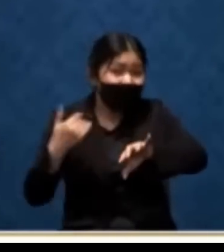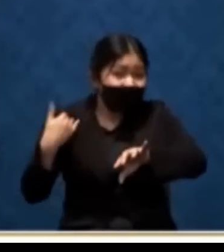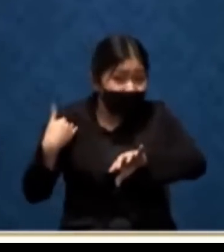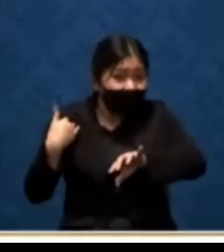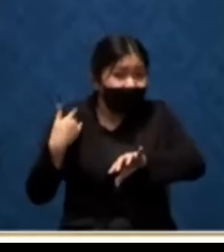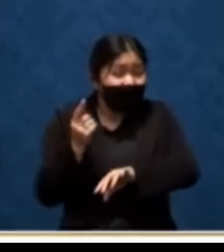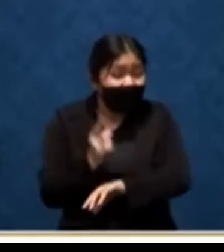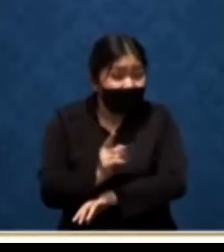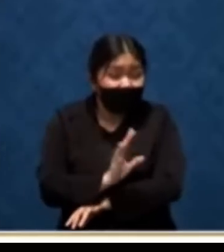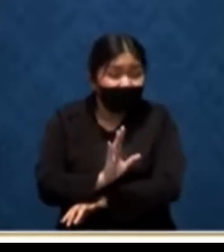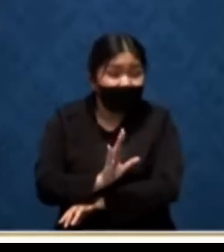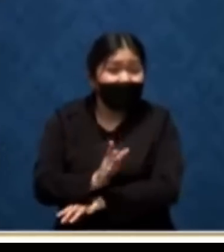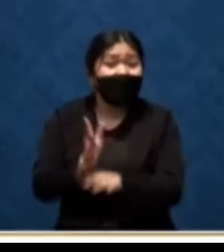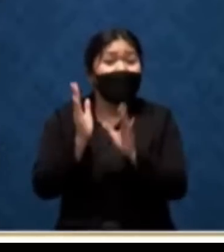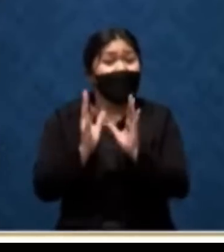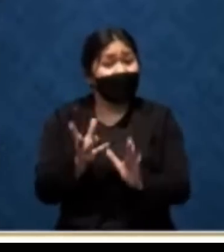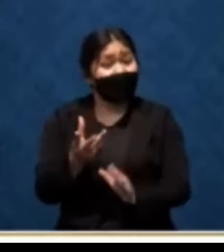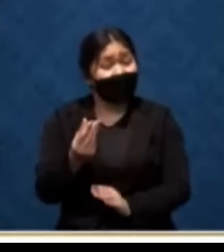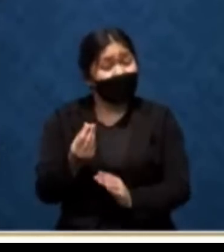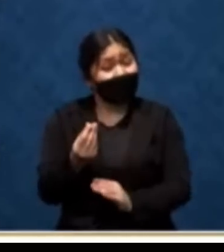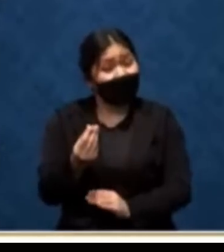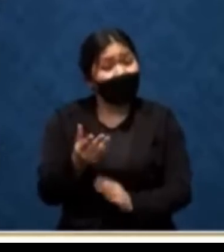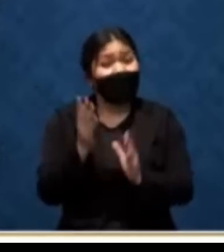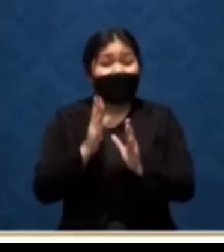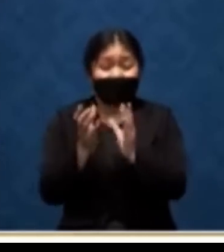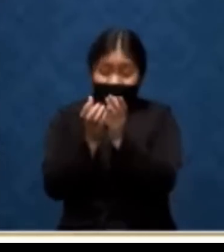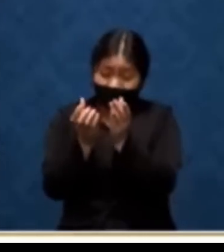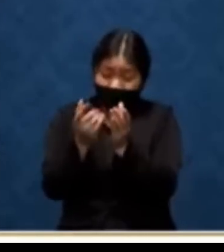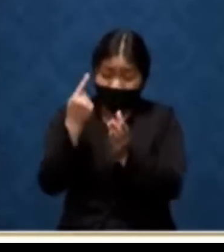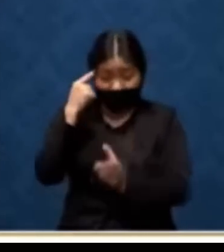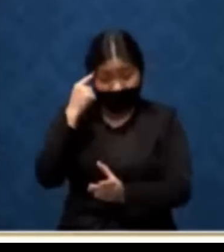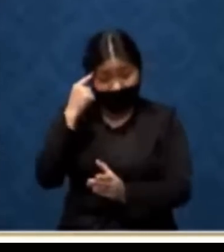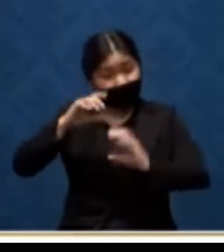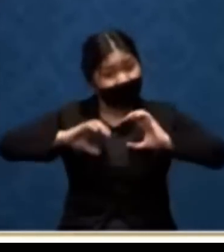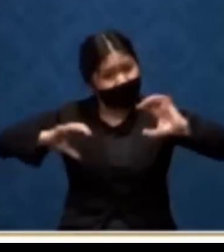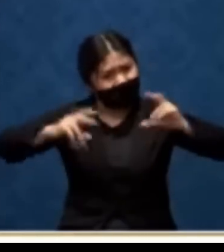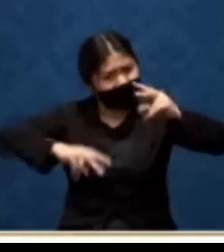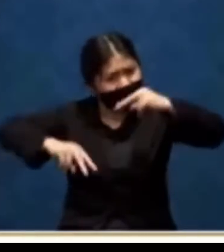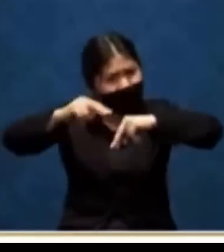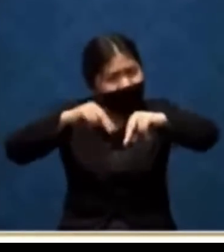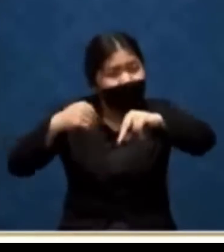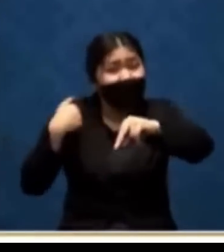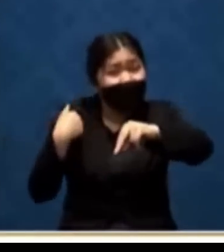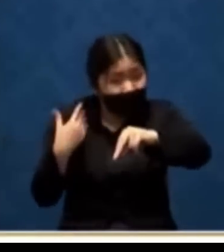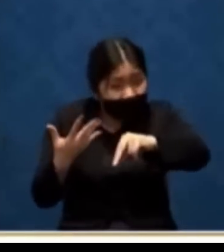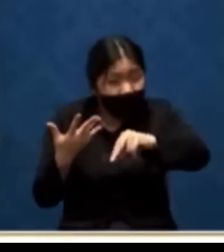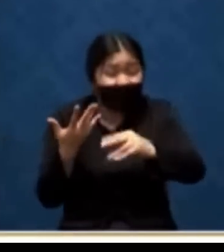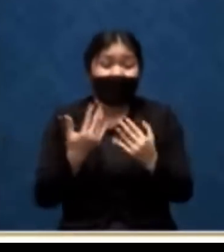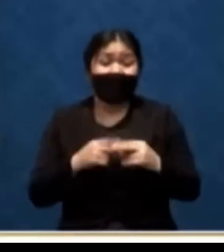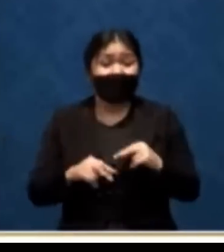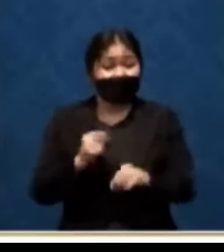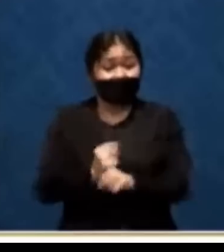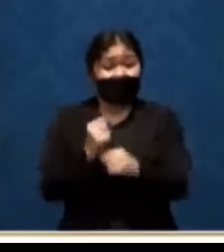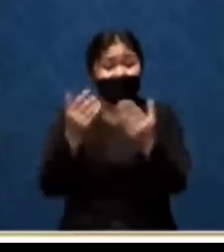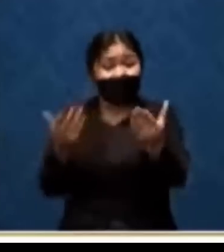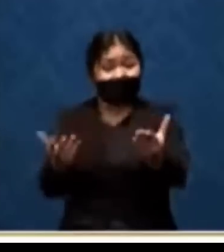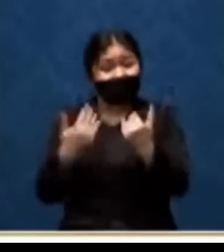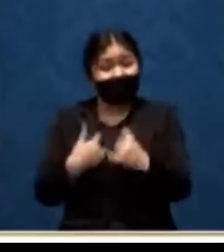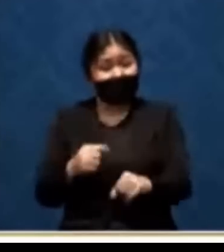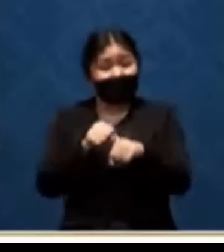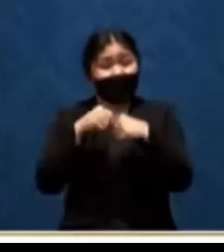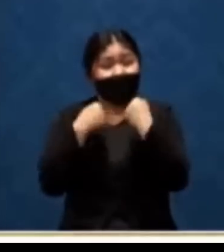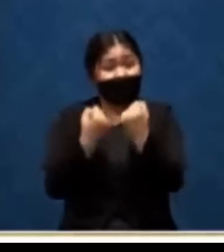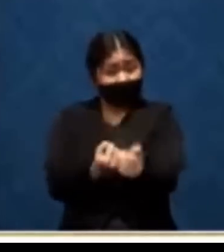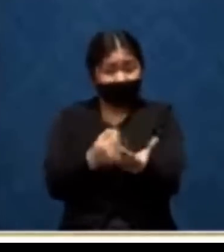เป็นจำนวนเท่าไหร่รัฐบาลได้ตรวจสอบกันบ้างไหมและจะตรวจสอบกันได้อย่างไรเมื่อมันไม่ใช่สมาคม